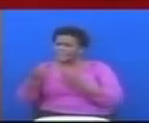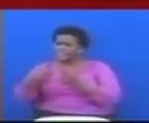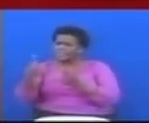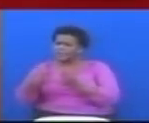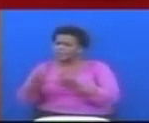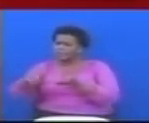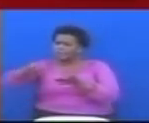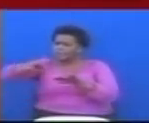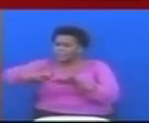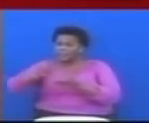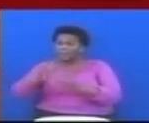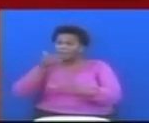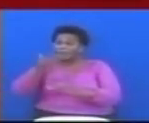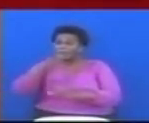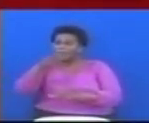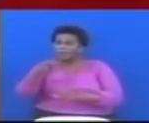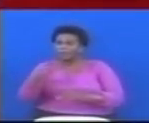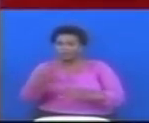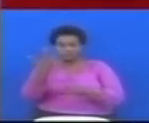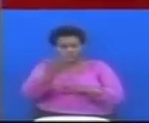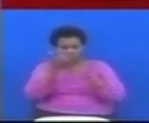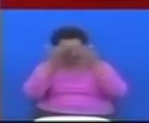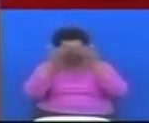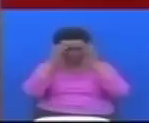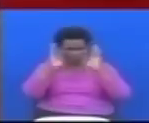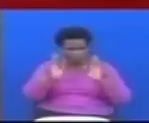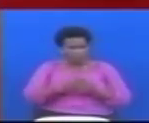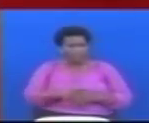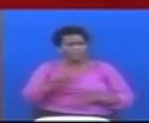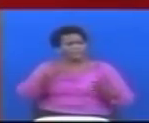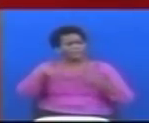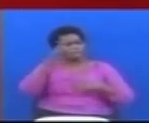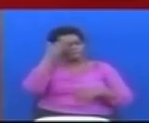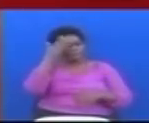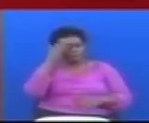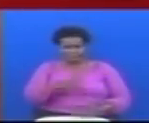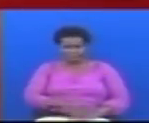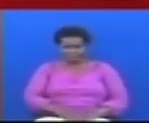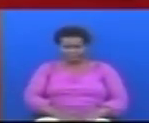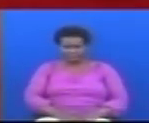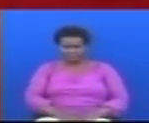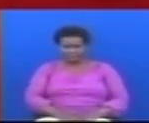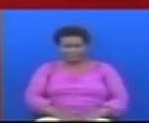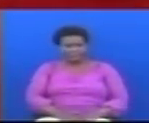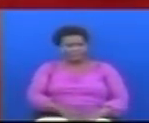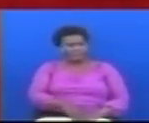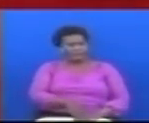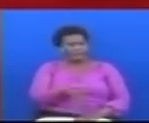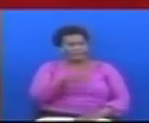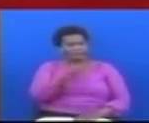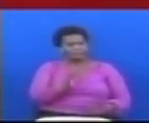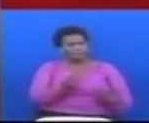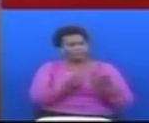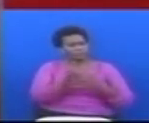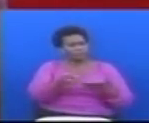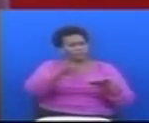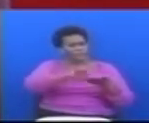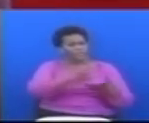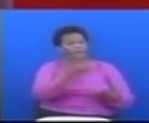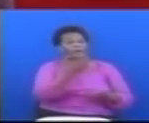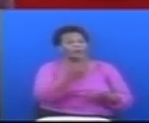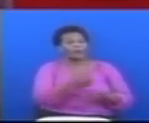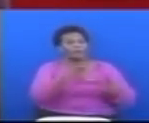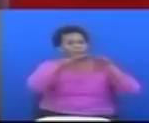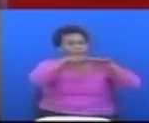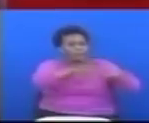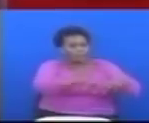kuhamasika na kuweza kutoa ripoti, je, ni wangapi kati ya hao wameweza kufikishwa kwenye vyombo vya sheria na wangapi kati